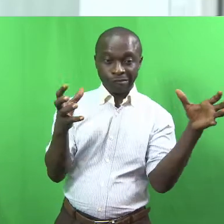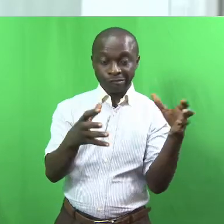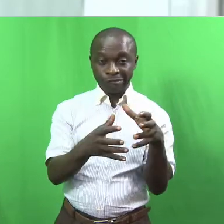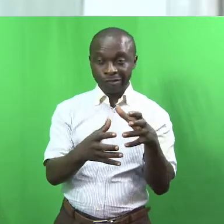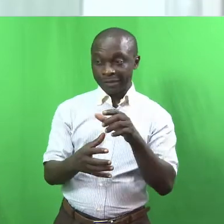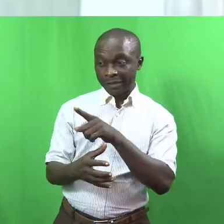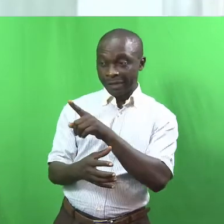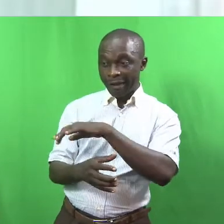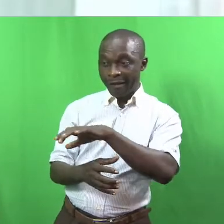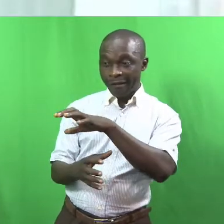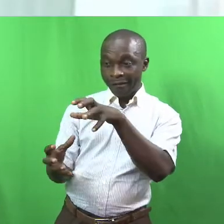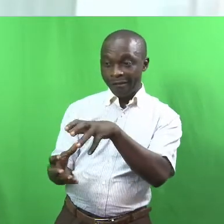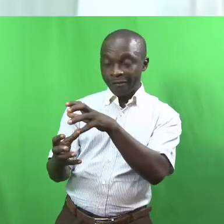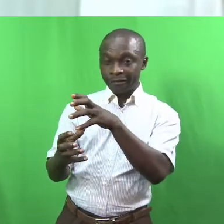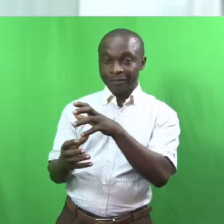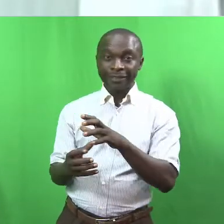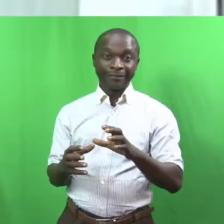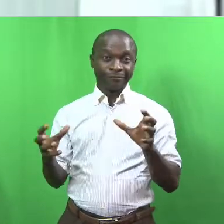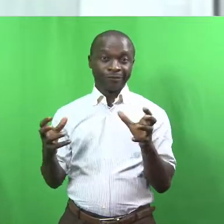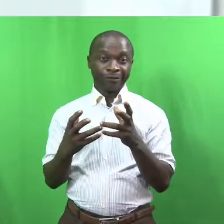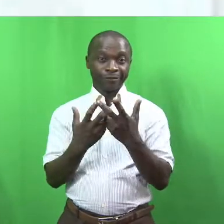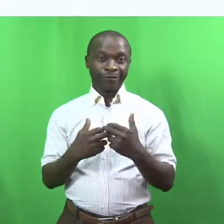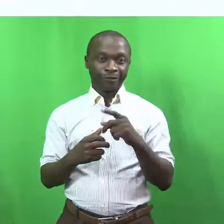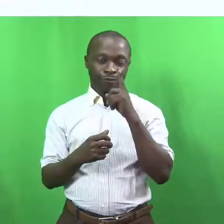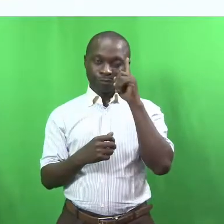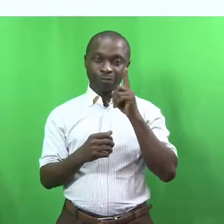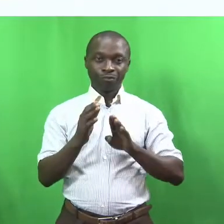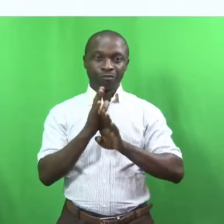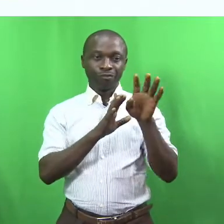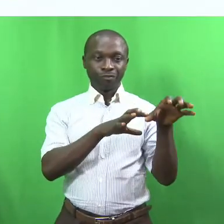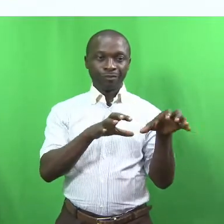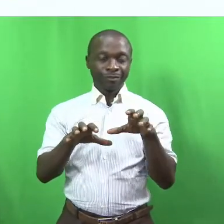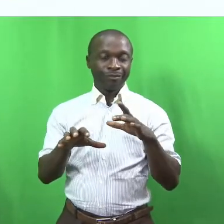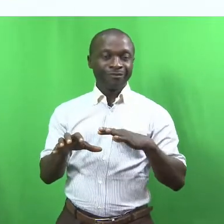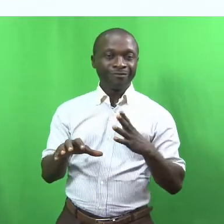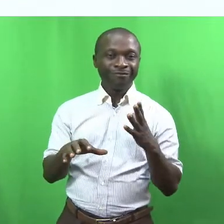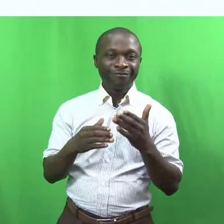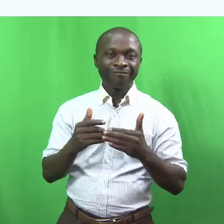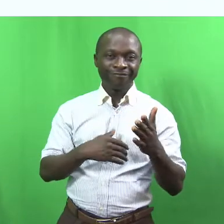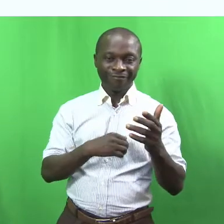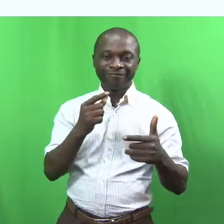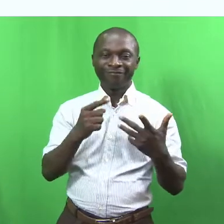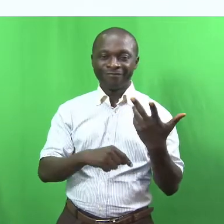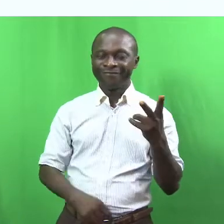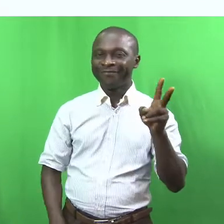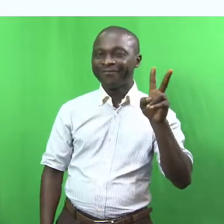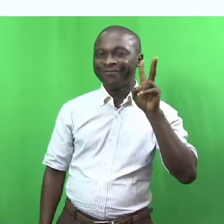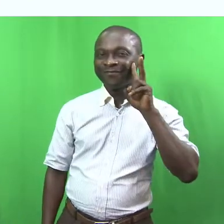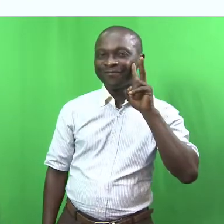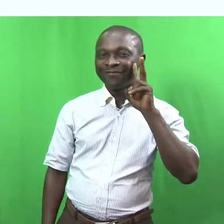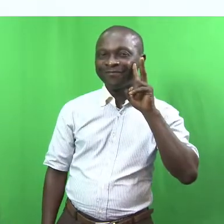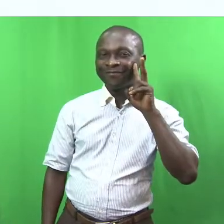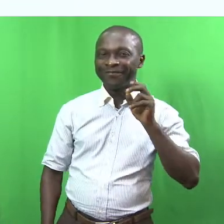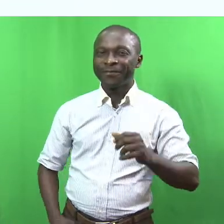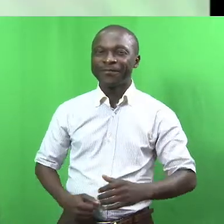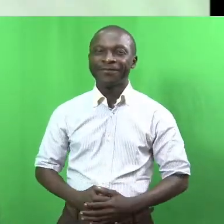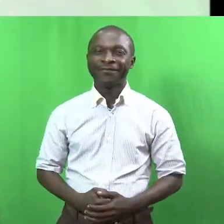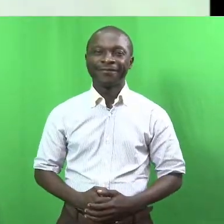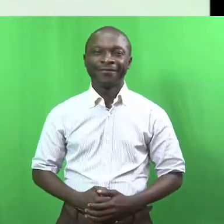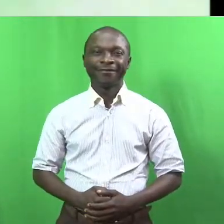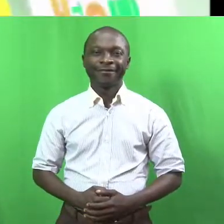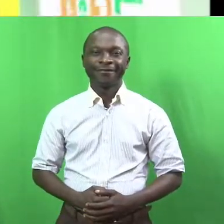gouvernementale composée avec le Front commun pour le Congo de Joseph Kabila. Madame, Monsieur, voilà pour les titres de ce journal.